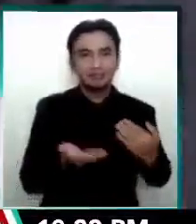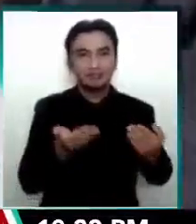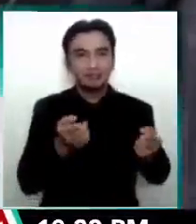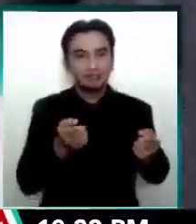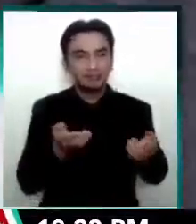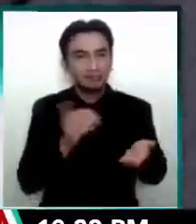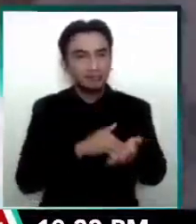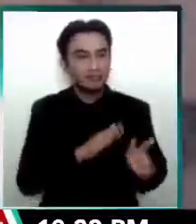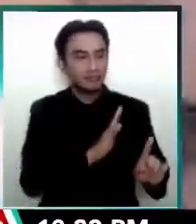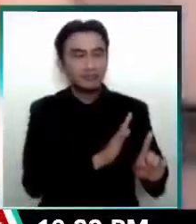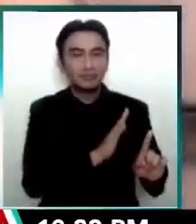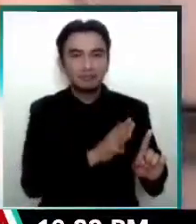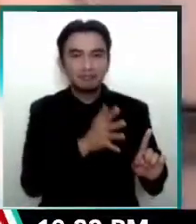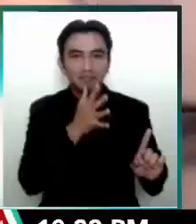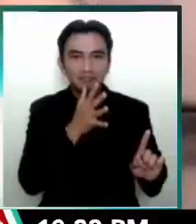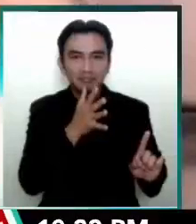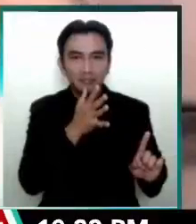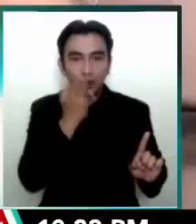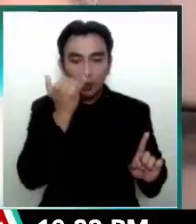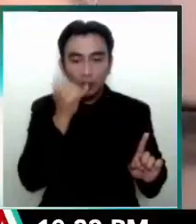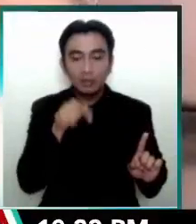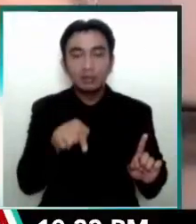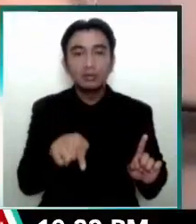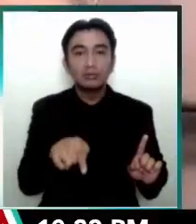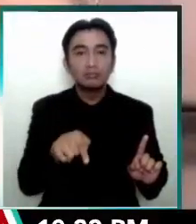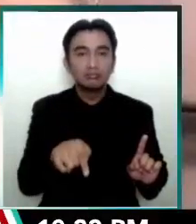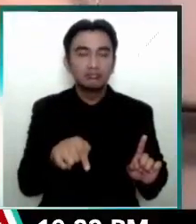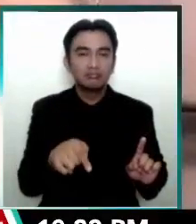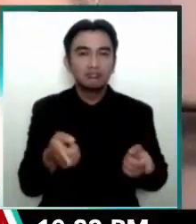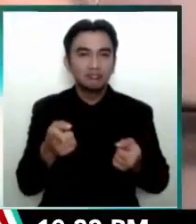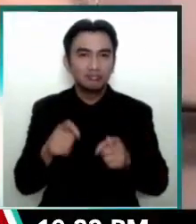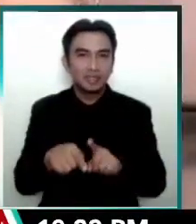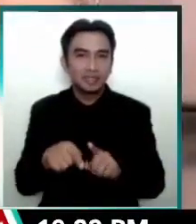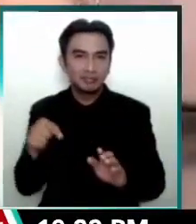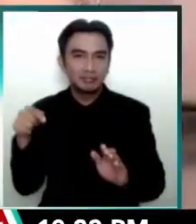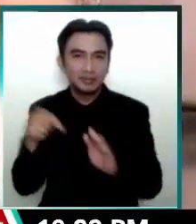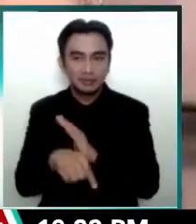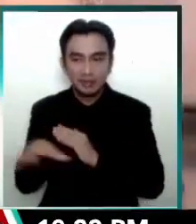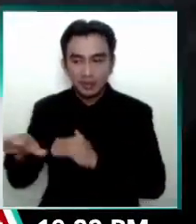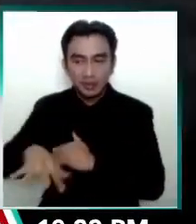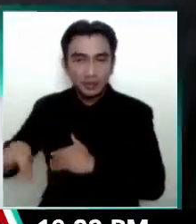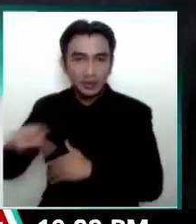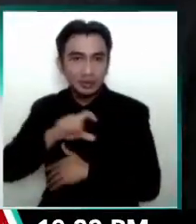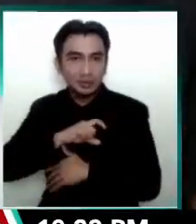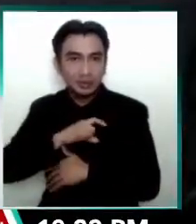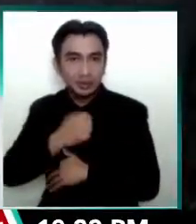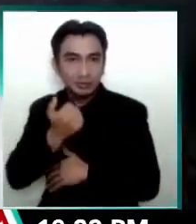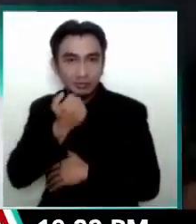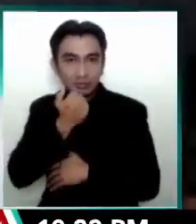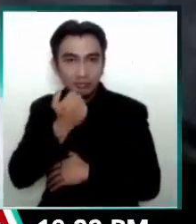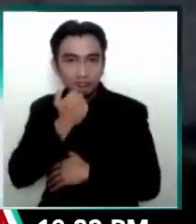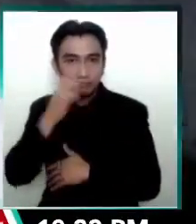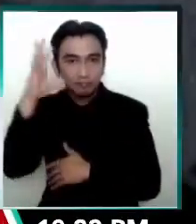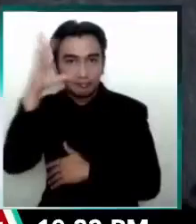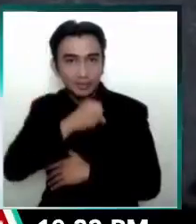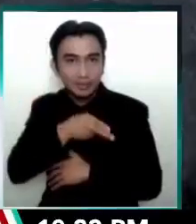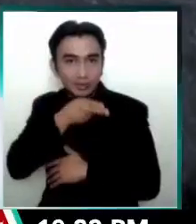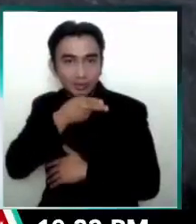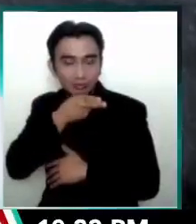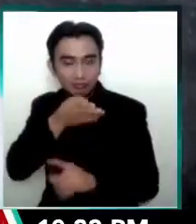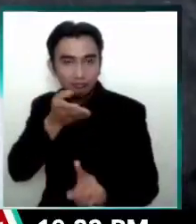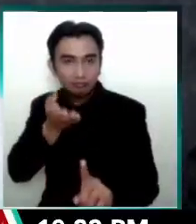Baltasar. Ang anak niyang si Jimboy, napatay ng Navotas Police dahil sa maling akala. Ano, hindi ka nila binigyan